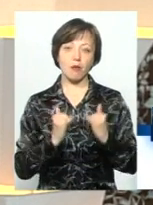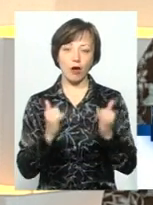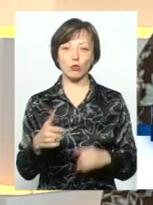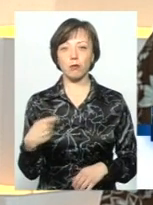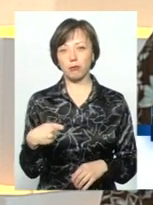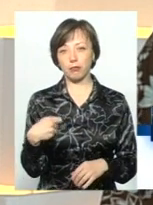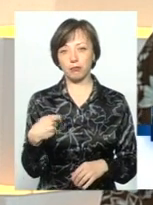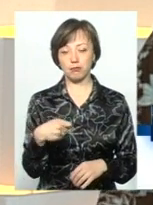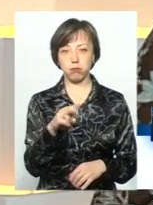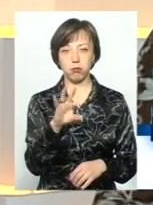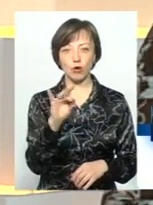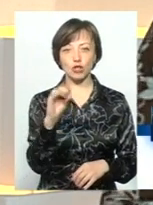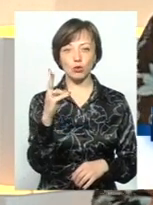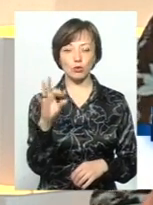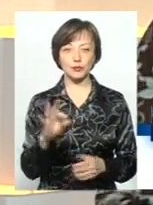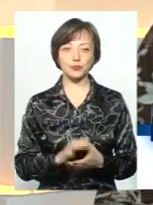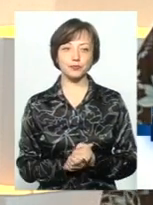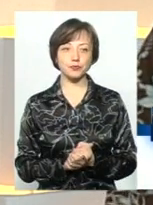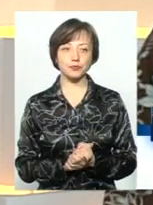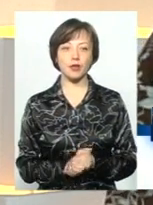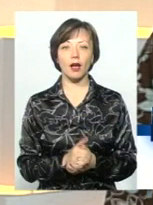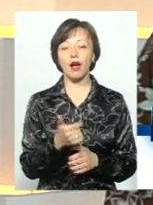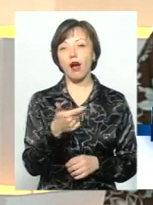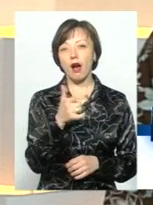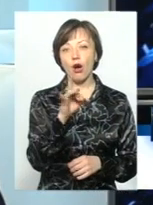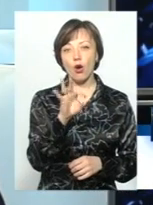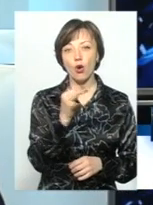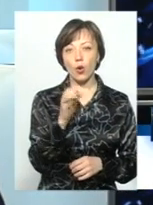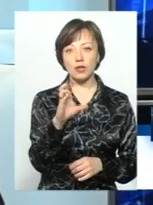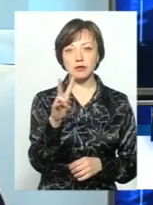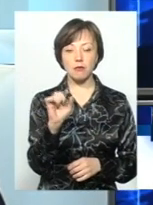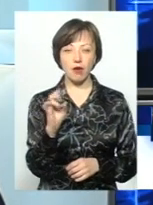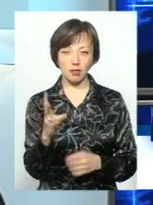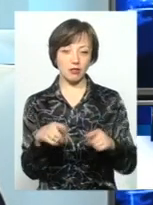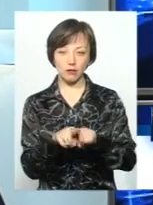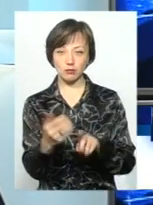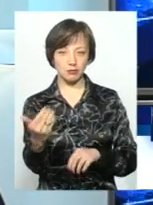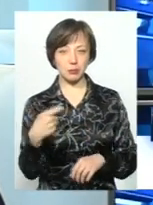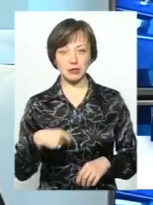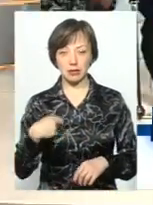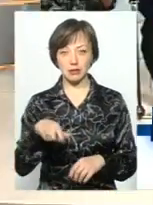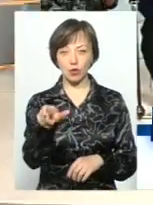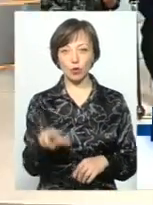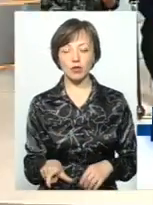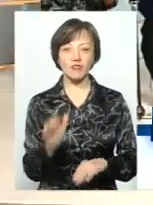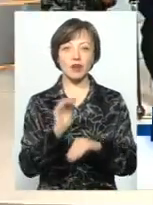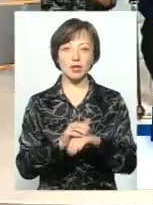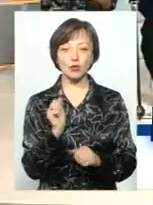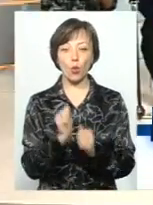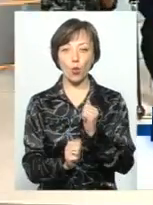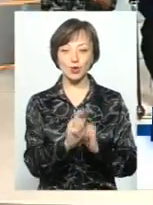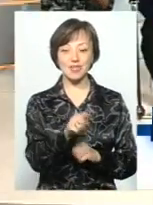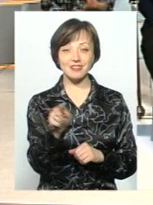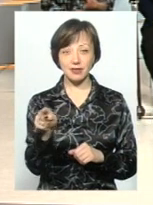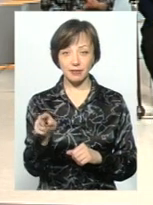Порошенку. Тобто Гройсман так само є людиною президента. Фактично кожен із